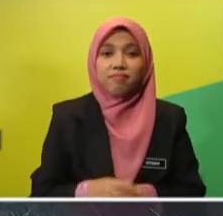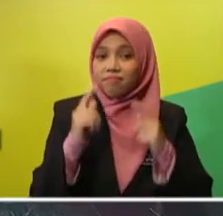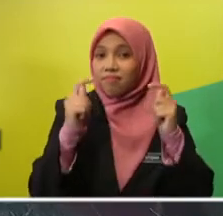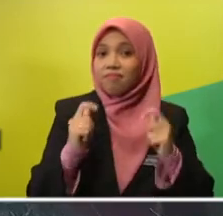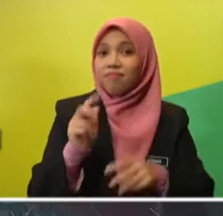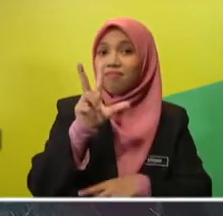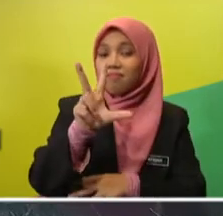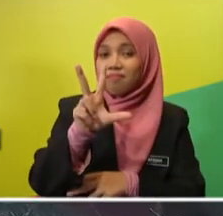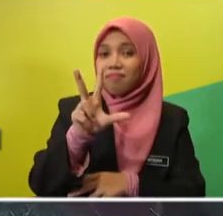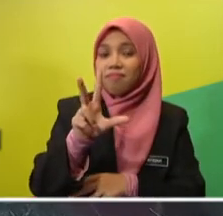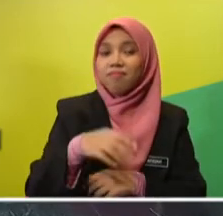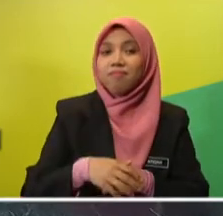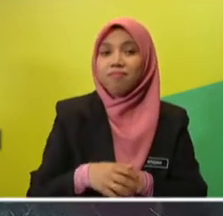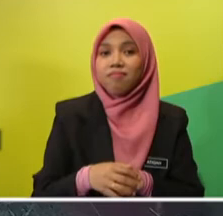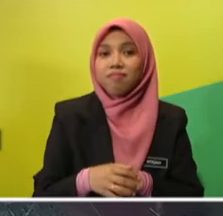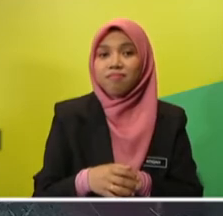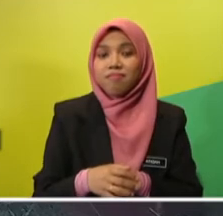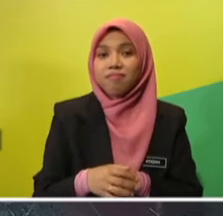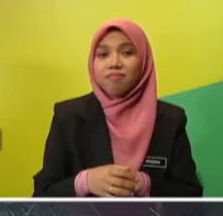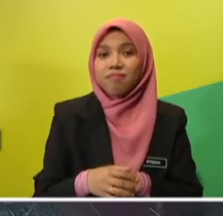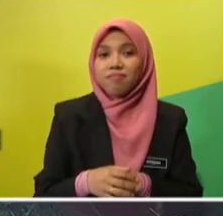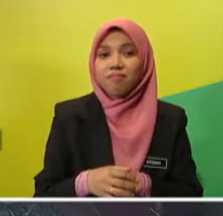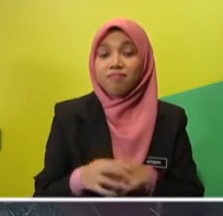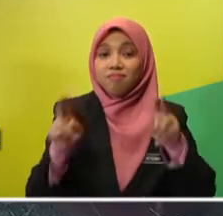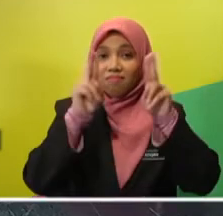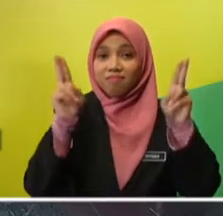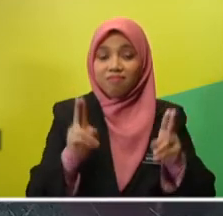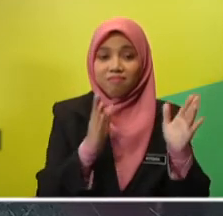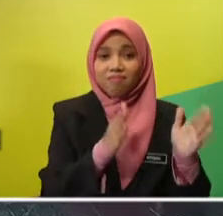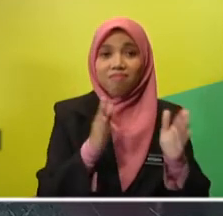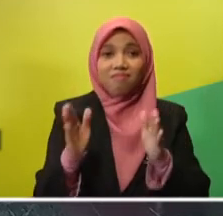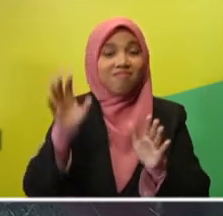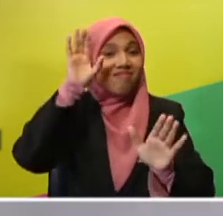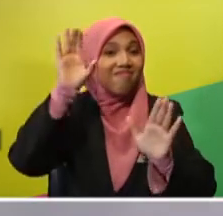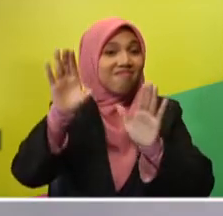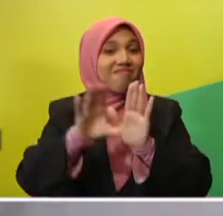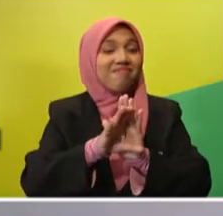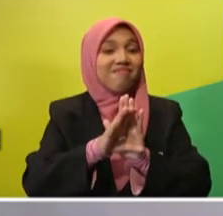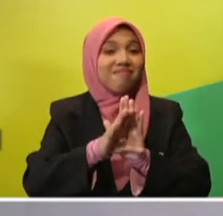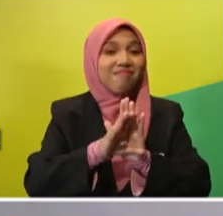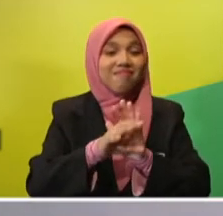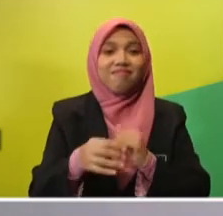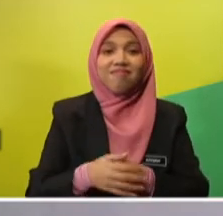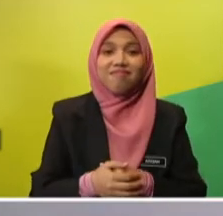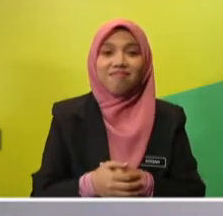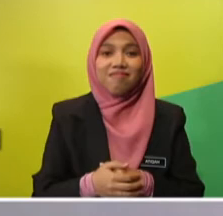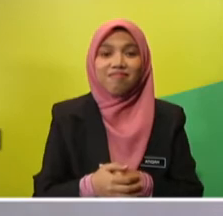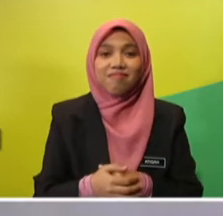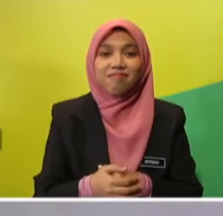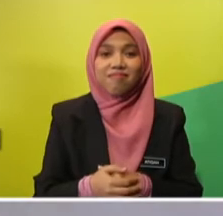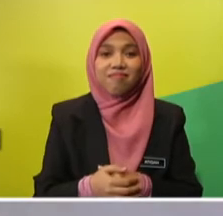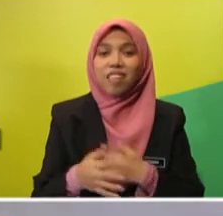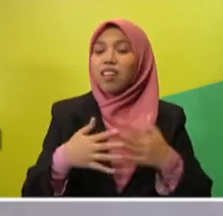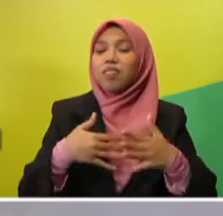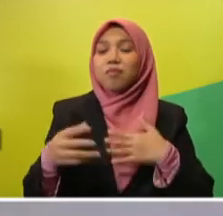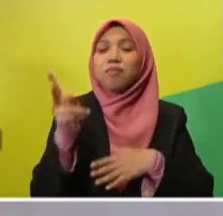okey, teknik yang susun perkataan dengan gambar. Alah, ni yang saya sedih sikit. Gambar silap cikgu. Tak apa Kak